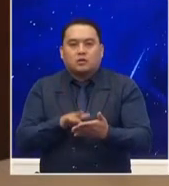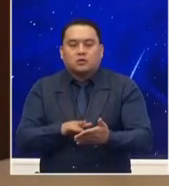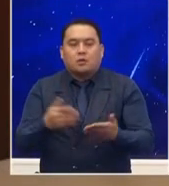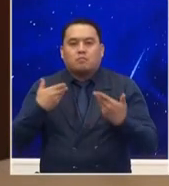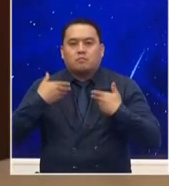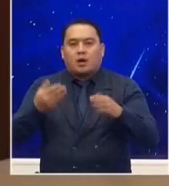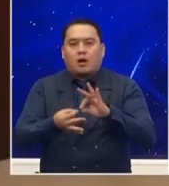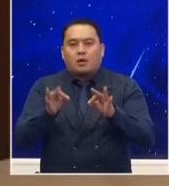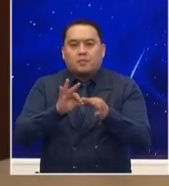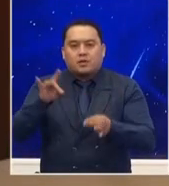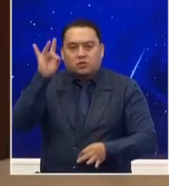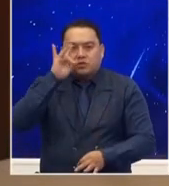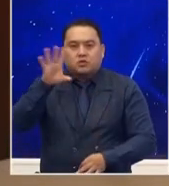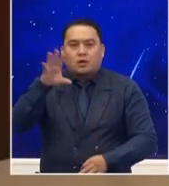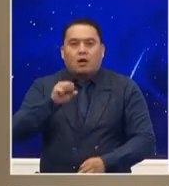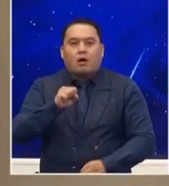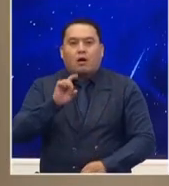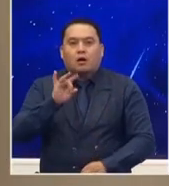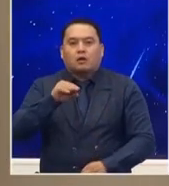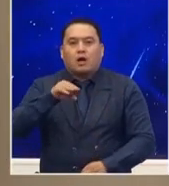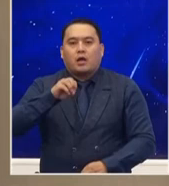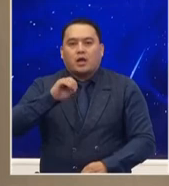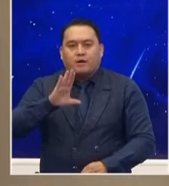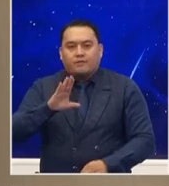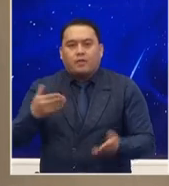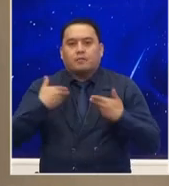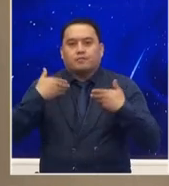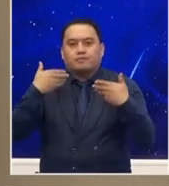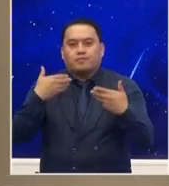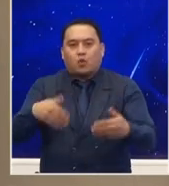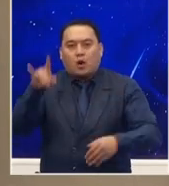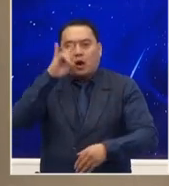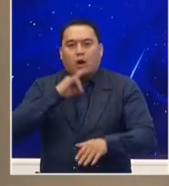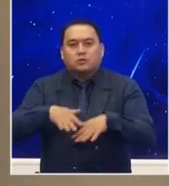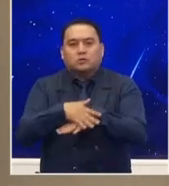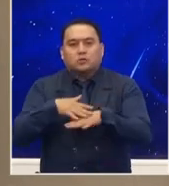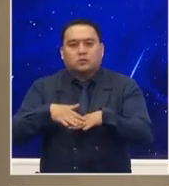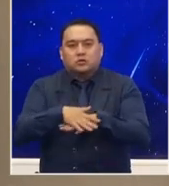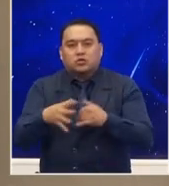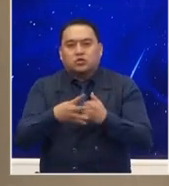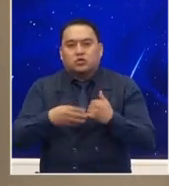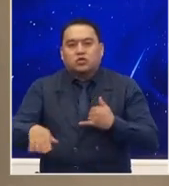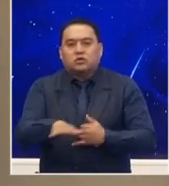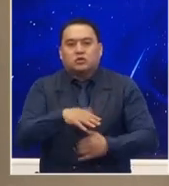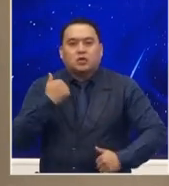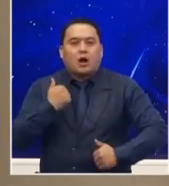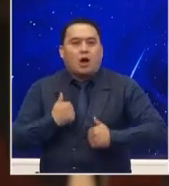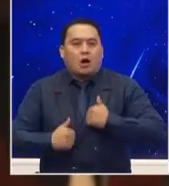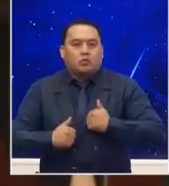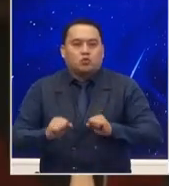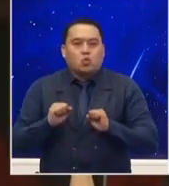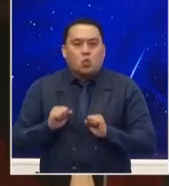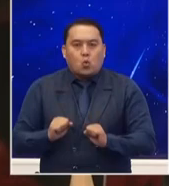тілегін олимпиада чемпионы Бақтияр Артаев жолдапты. Құрыш қол спортшы Қазақтың елі мен жерінің абыройын асқақтатып жүрген